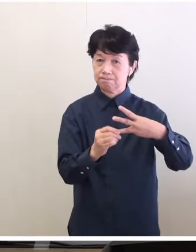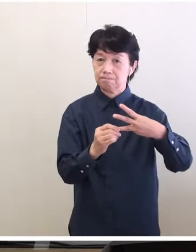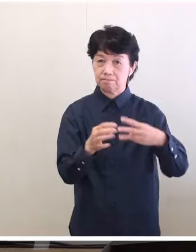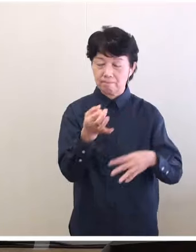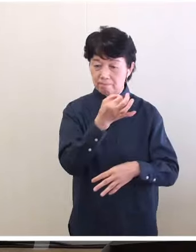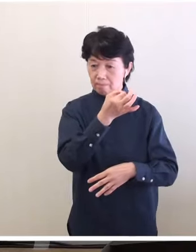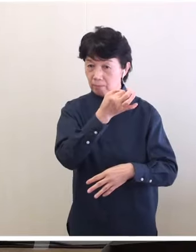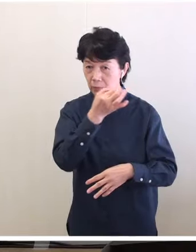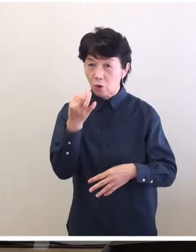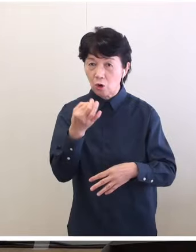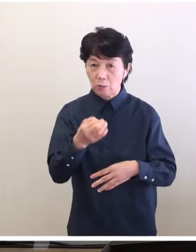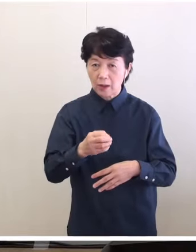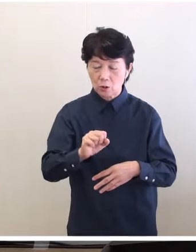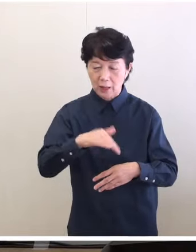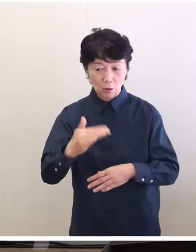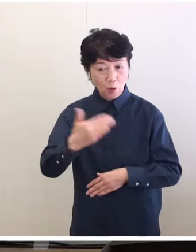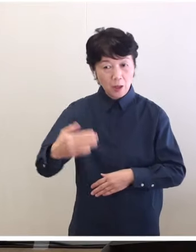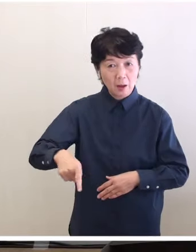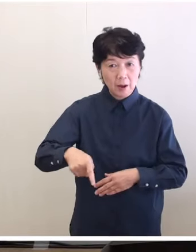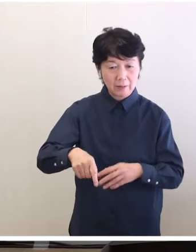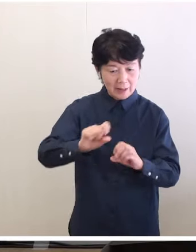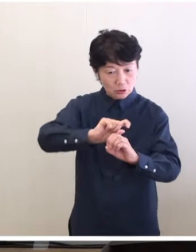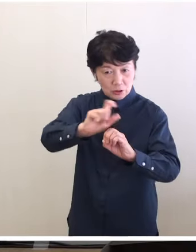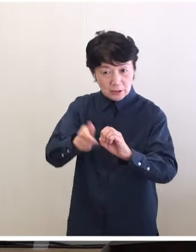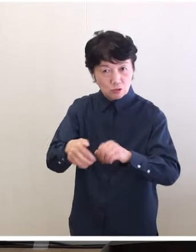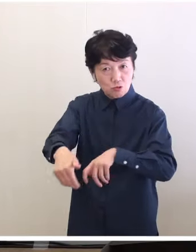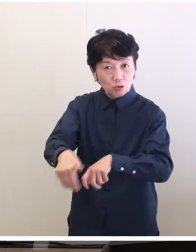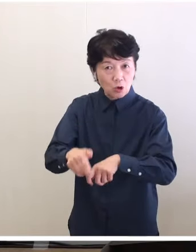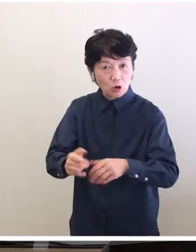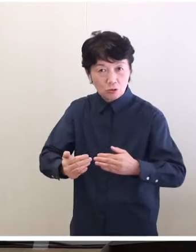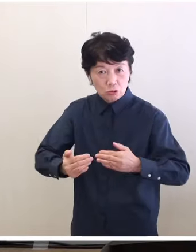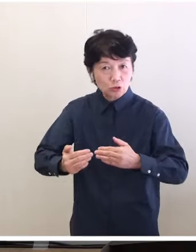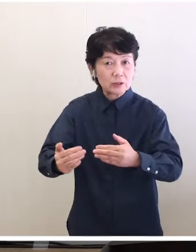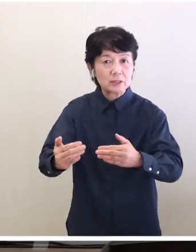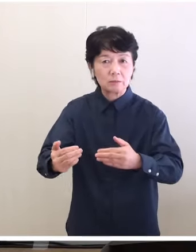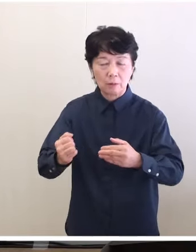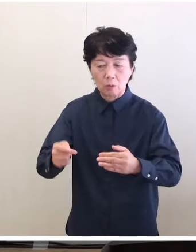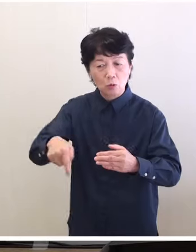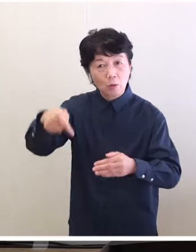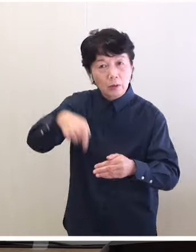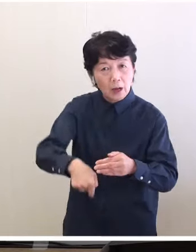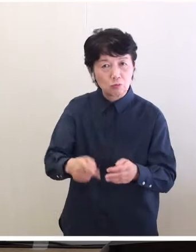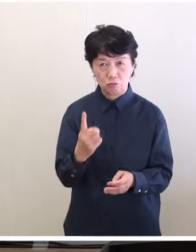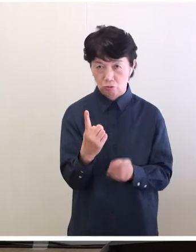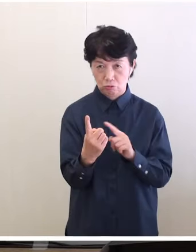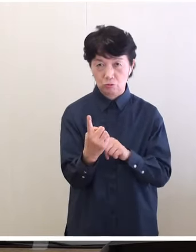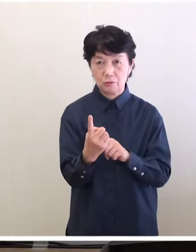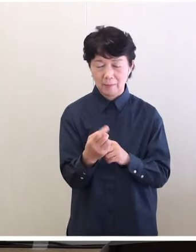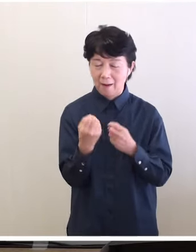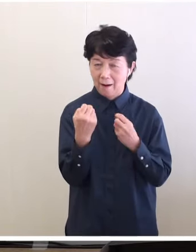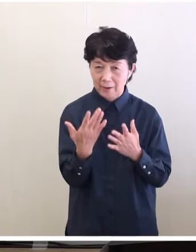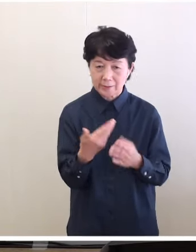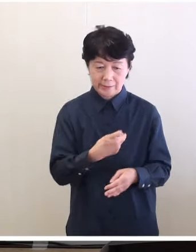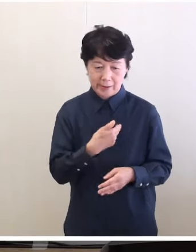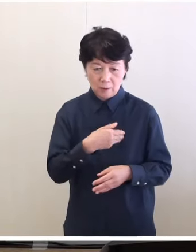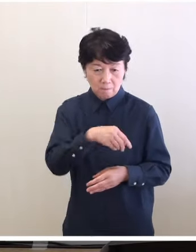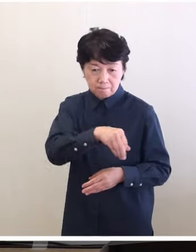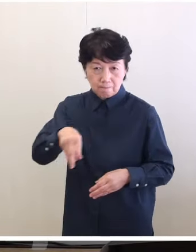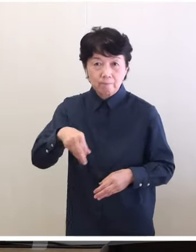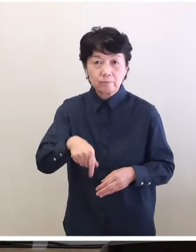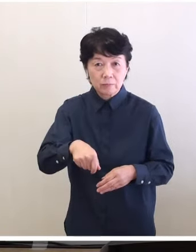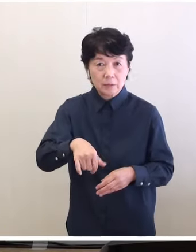に神戸が進めている神戸里山 SDGs 農業の推進の一環といたしまして、新たに堆肥を活用